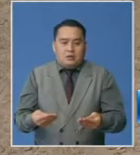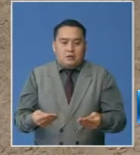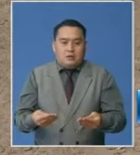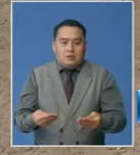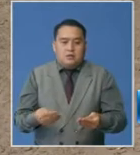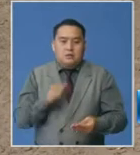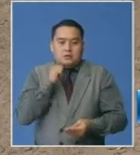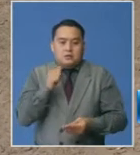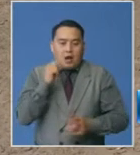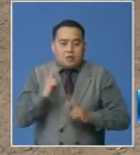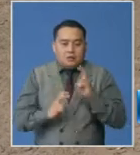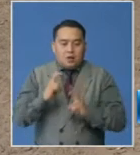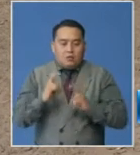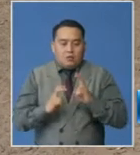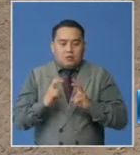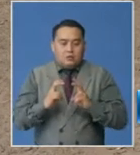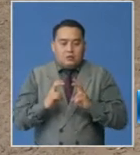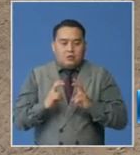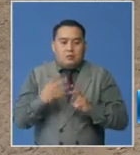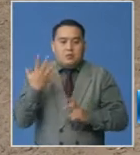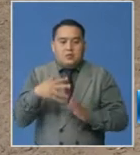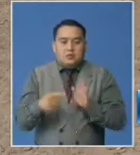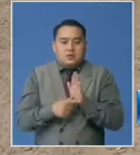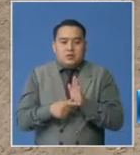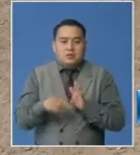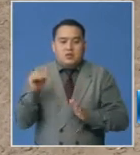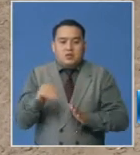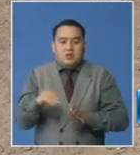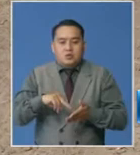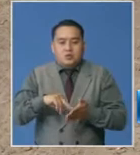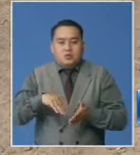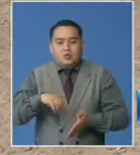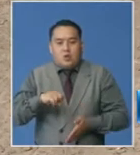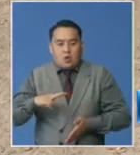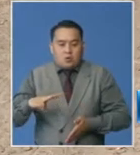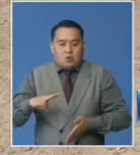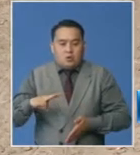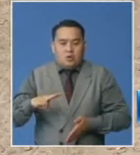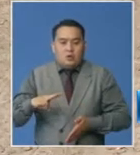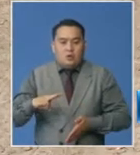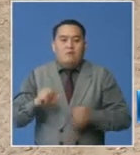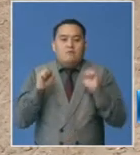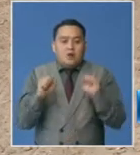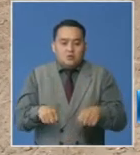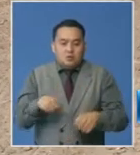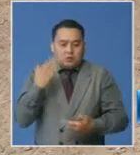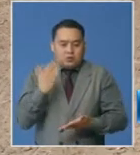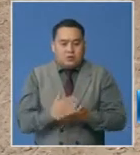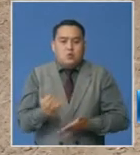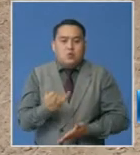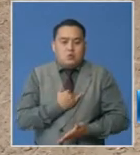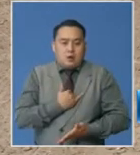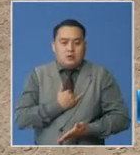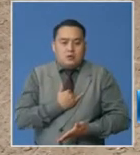сдать сахарный завод 57 тысяч тонн. Мы планируем. Для этого у нас есть все возможности. У нас есть